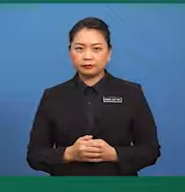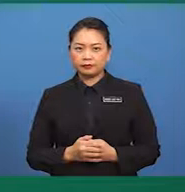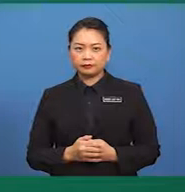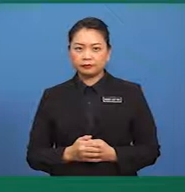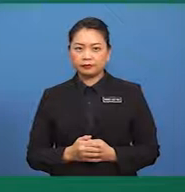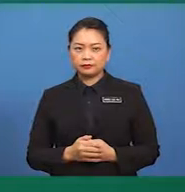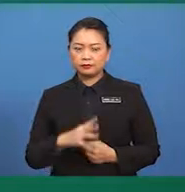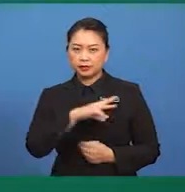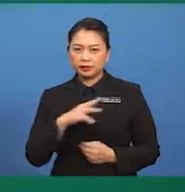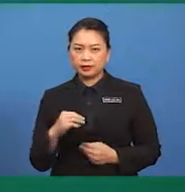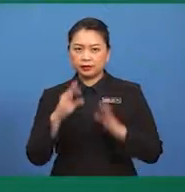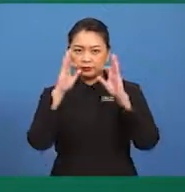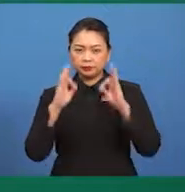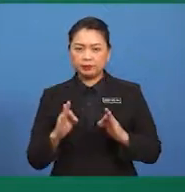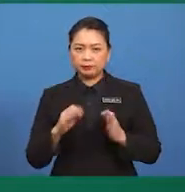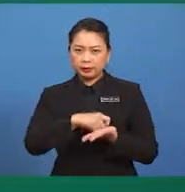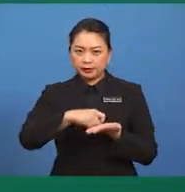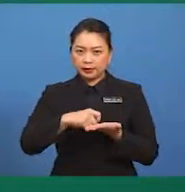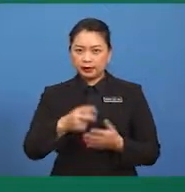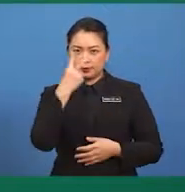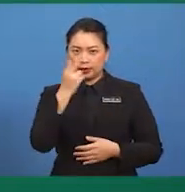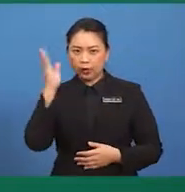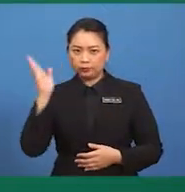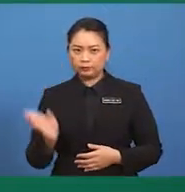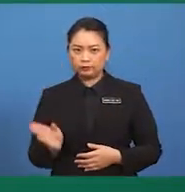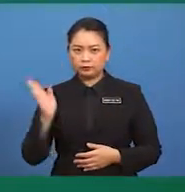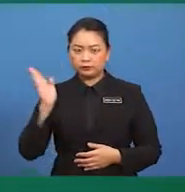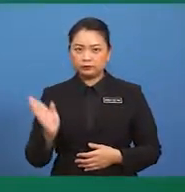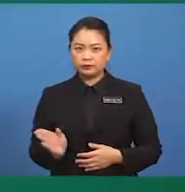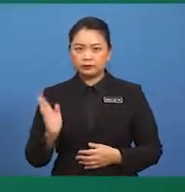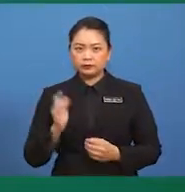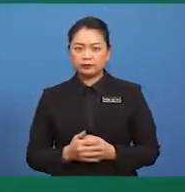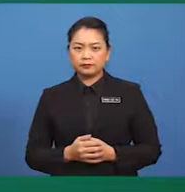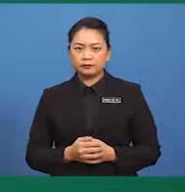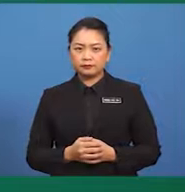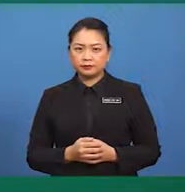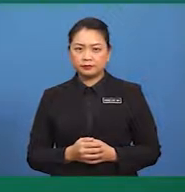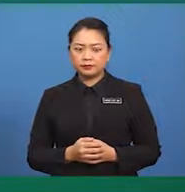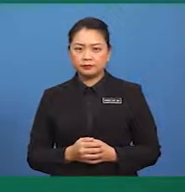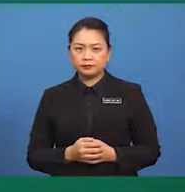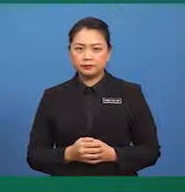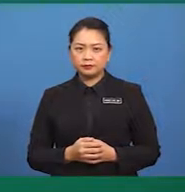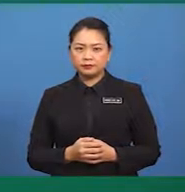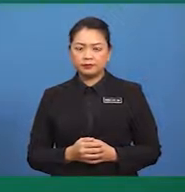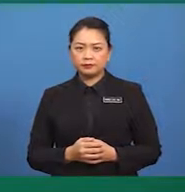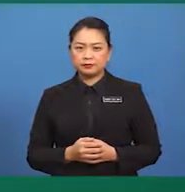debit. Manakala, format penyata kita tulis dalam komponen aset semasa akaun belum terima